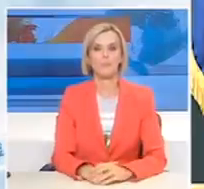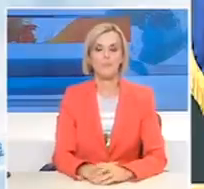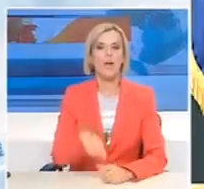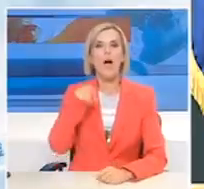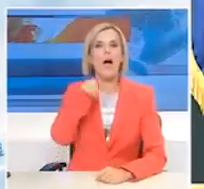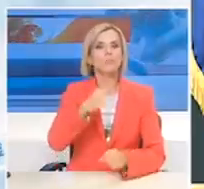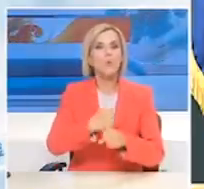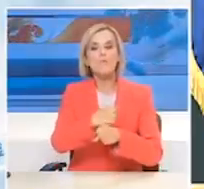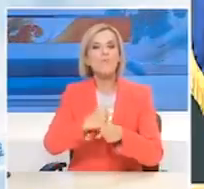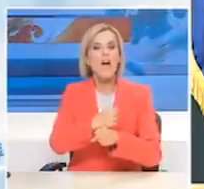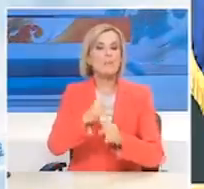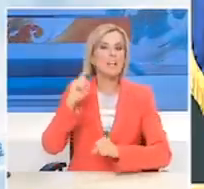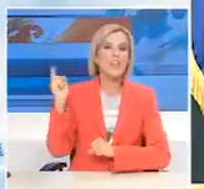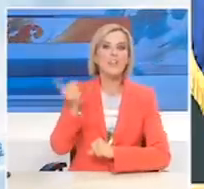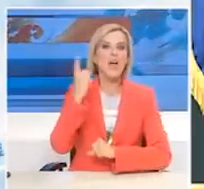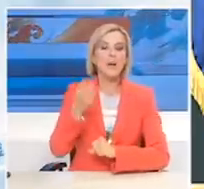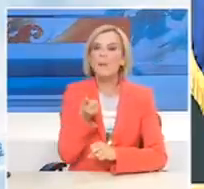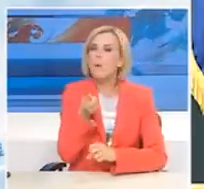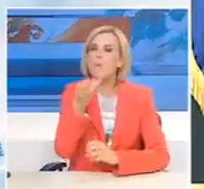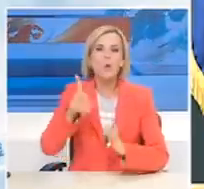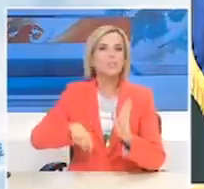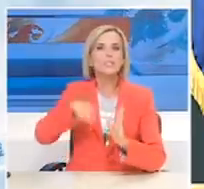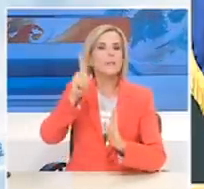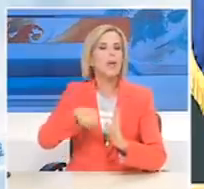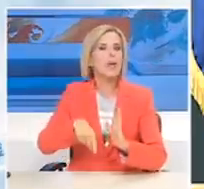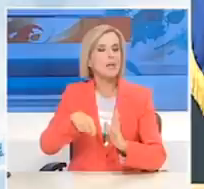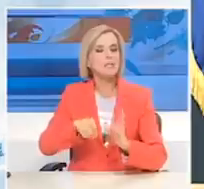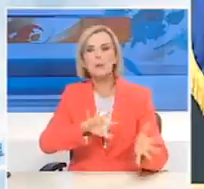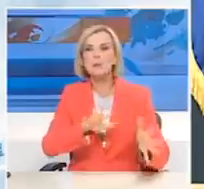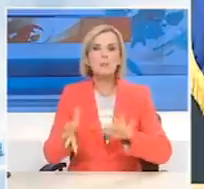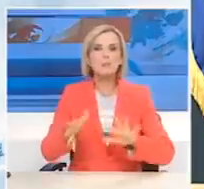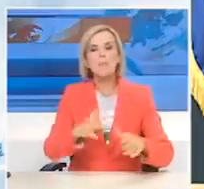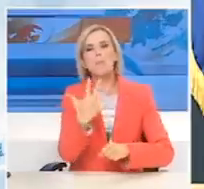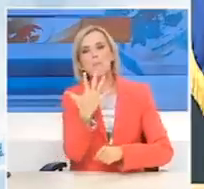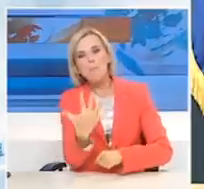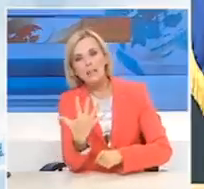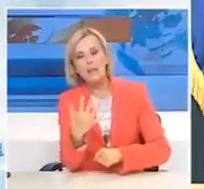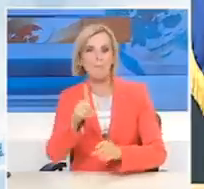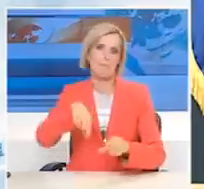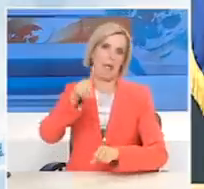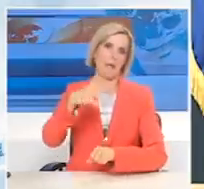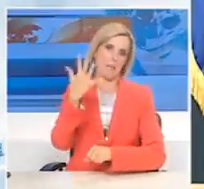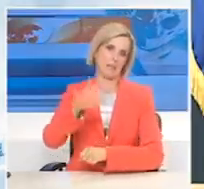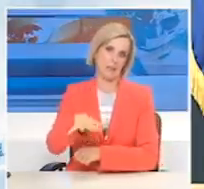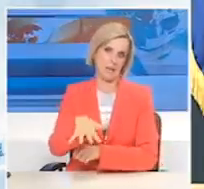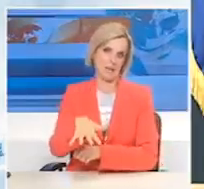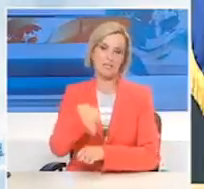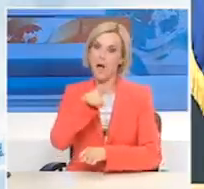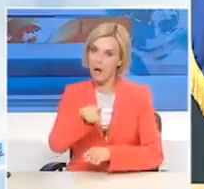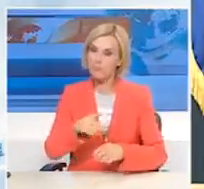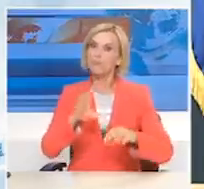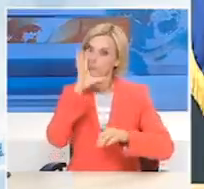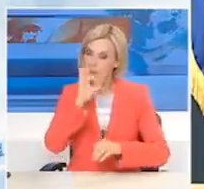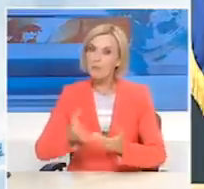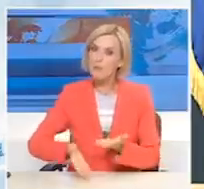της θεραπείας σε αυτά τα ελαφρότερα περιστατικά με βάση νεότερα δεδομένα θα μπορεί καταρχάς να είναι 5 αντί για 10 ημέρες. Αυτό θα δώσει τη